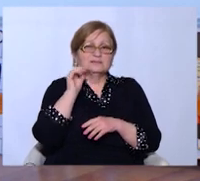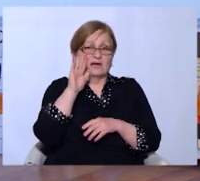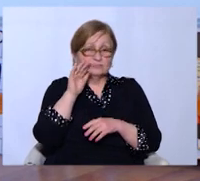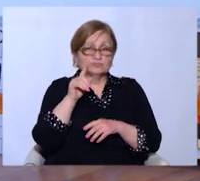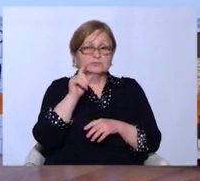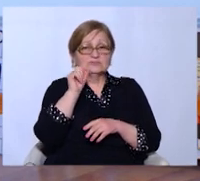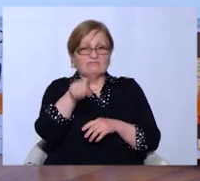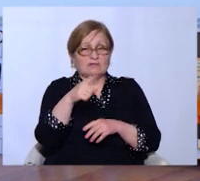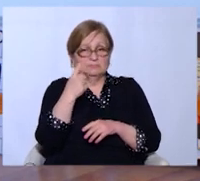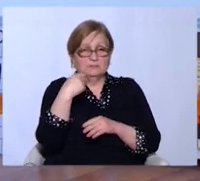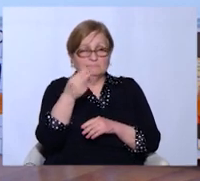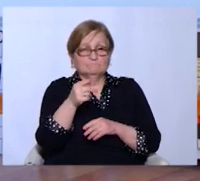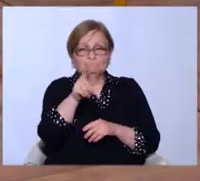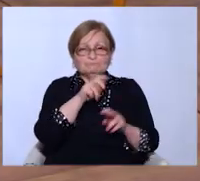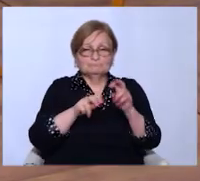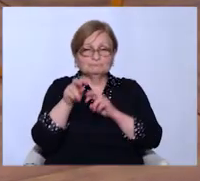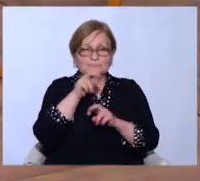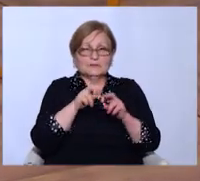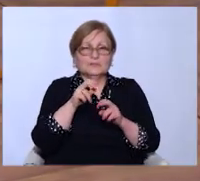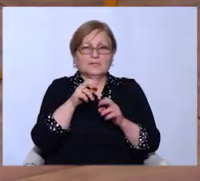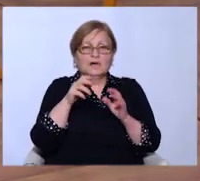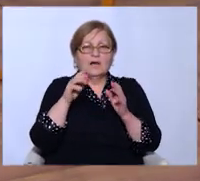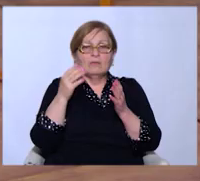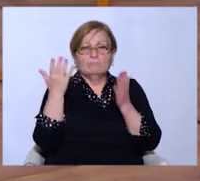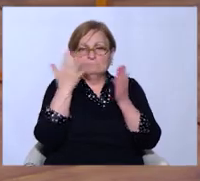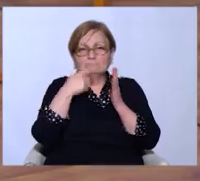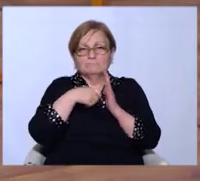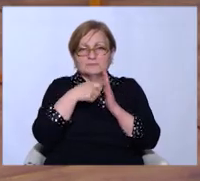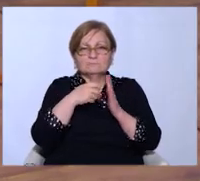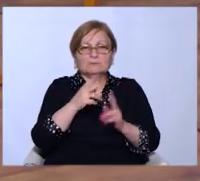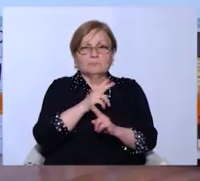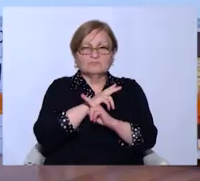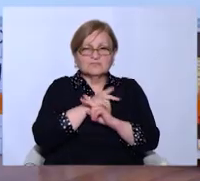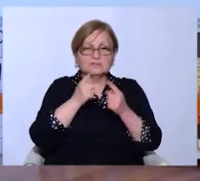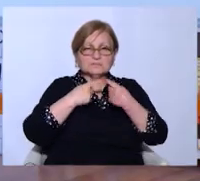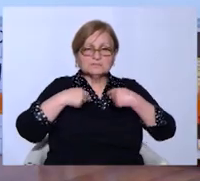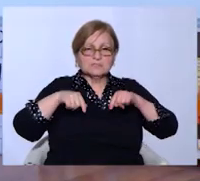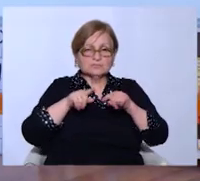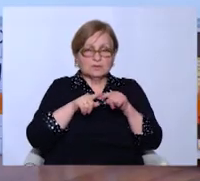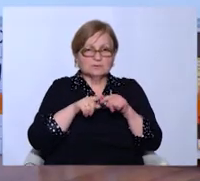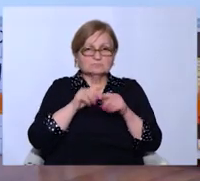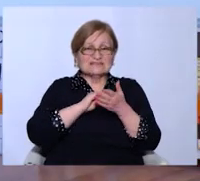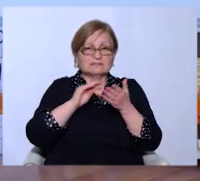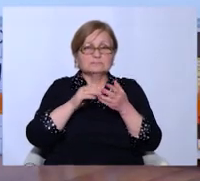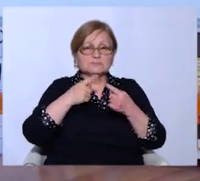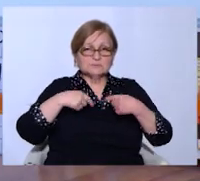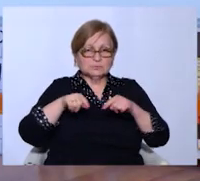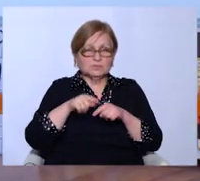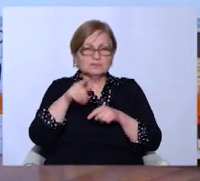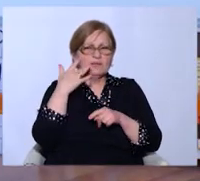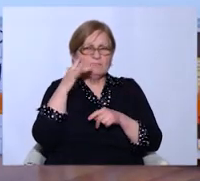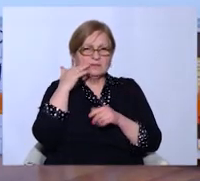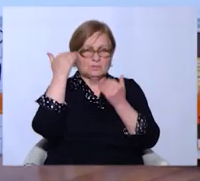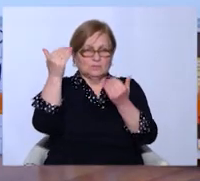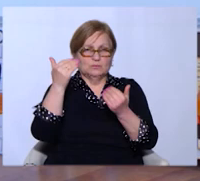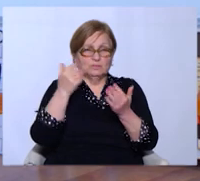მოგცეთ. მოიძიოთ ფილმი „მკვდარი პოეტების საზოგადოება“. ამერიკული ფილმია, ძალიან ისია მოვნებთ.